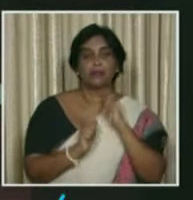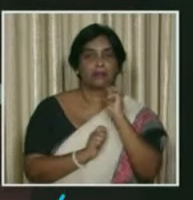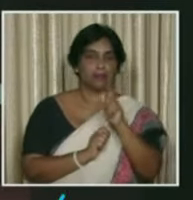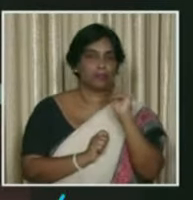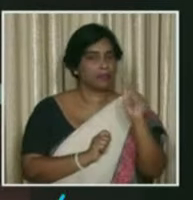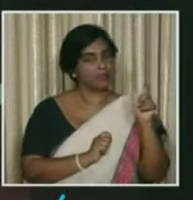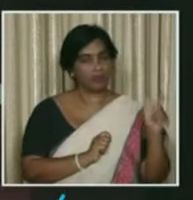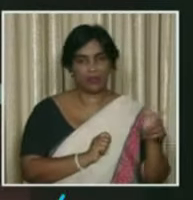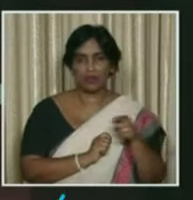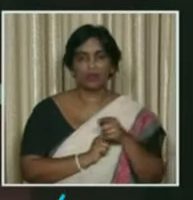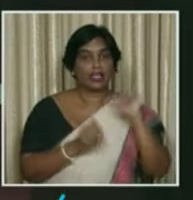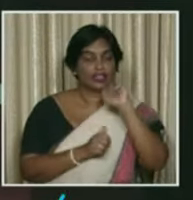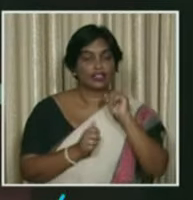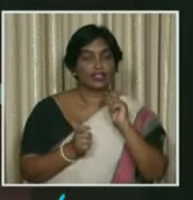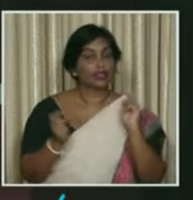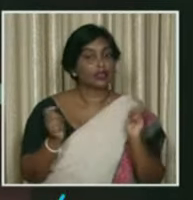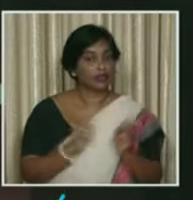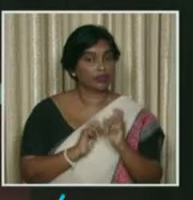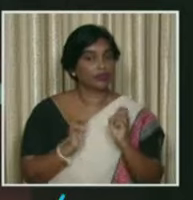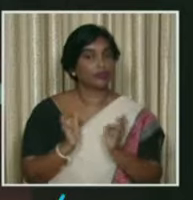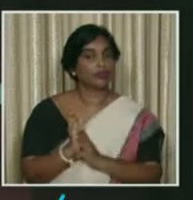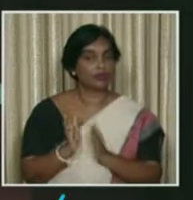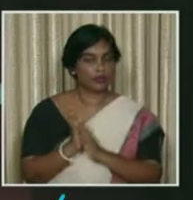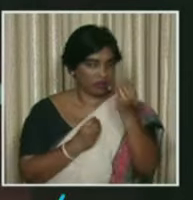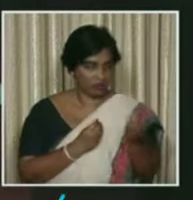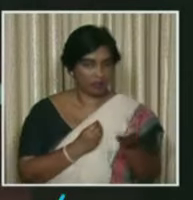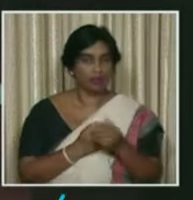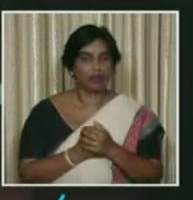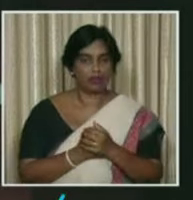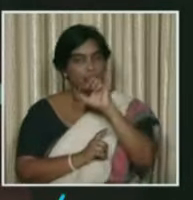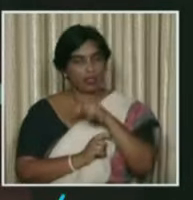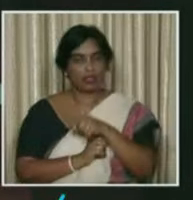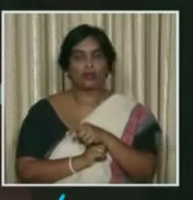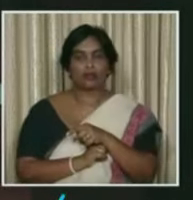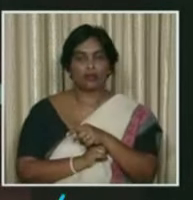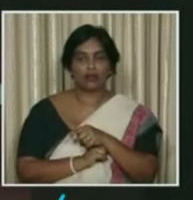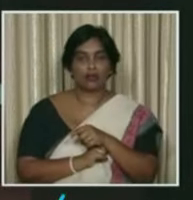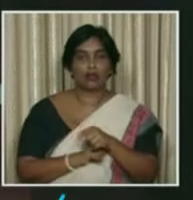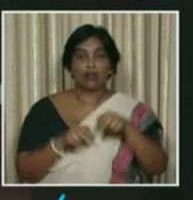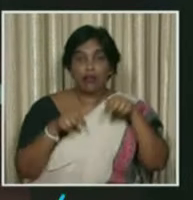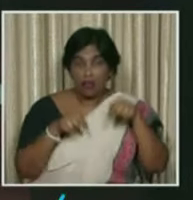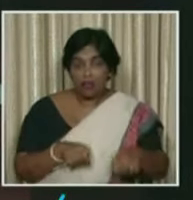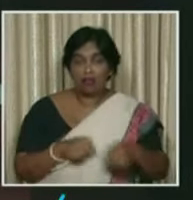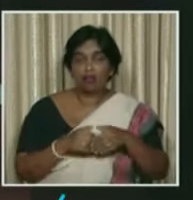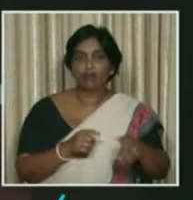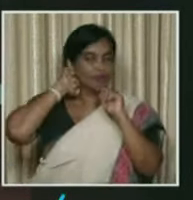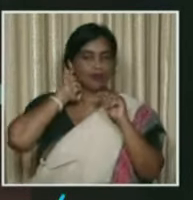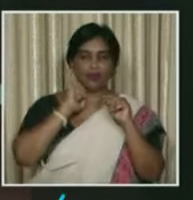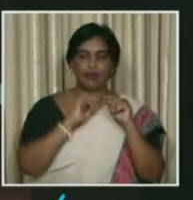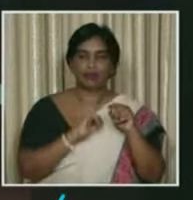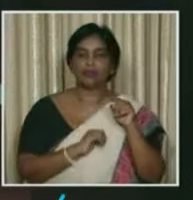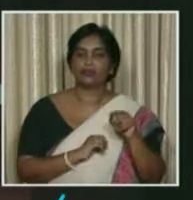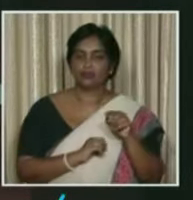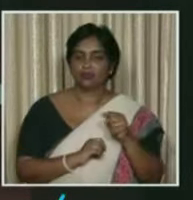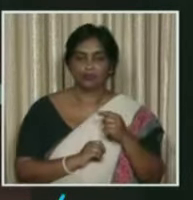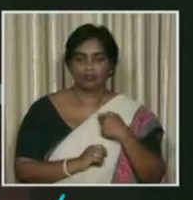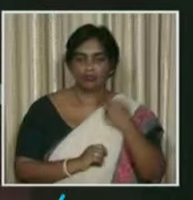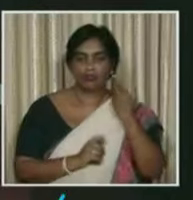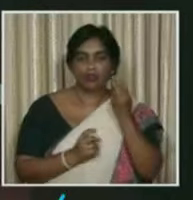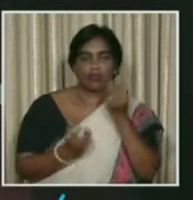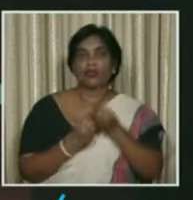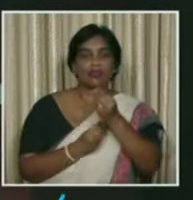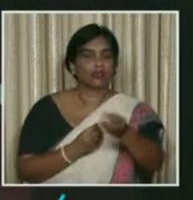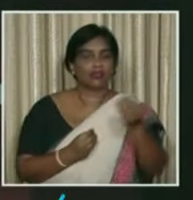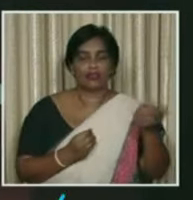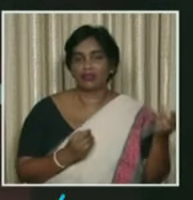denne kiyala me Asian Cricket Council leken deela thiyena me mudal ground staff ekata me ada dawasa wenakam meka bedala deela ne me man dannae e mudal kohata